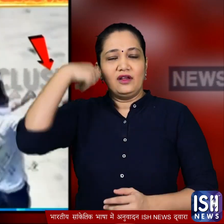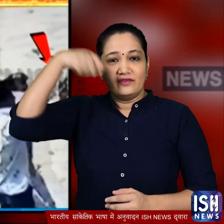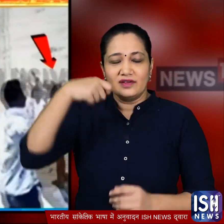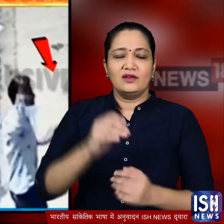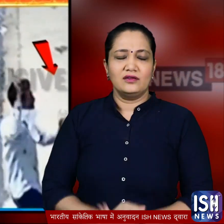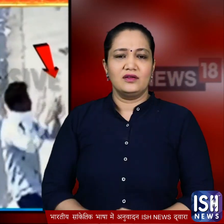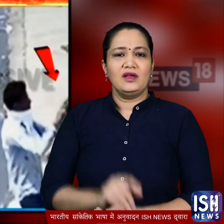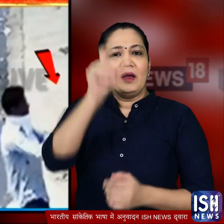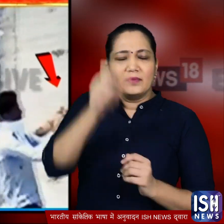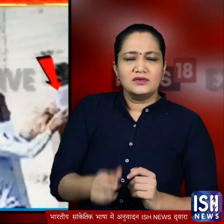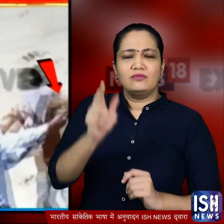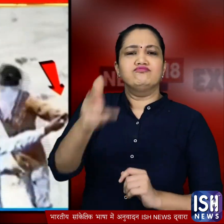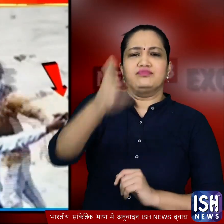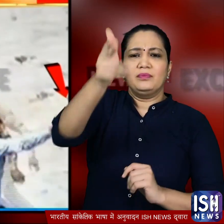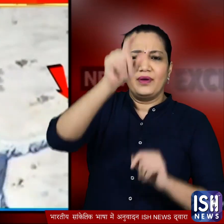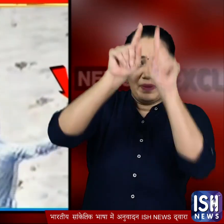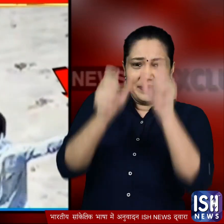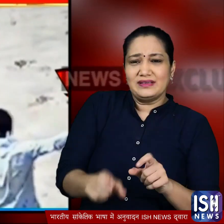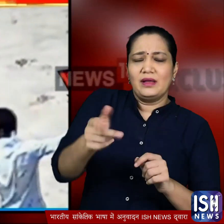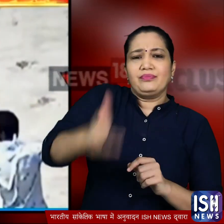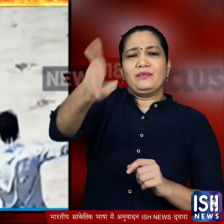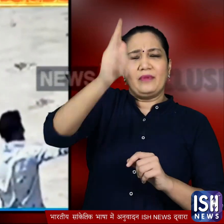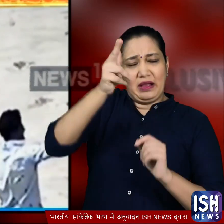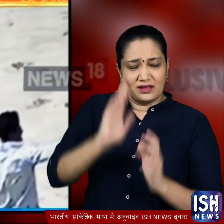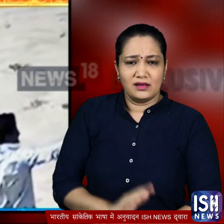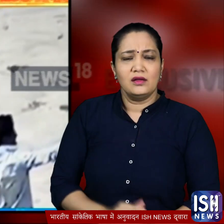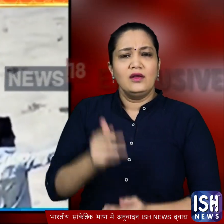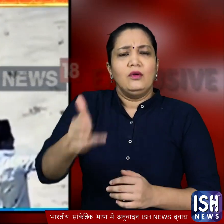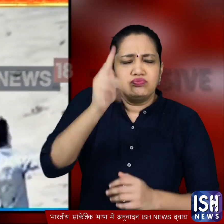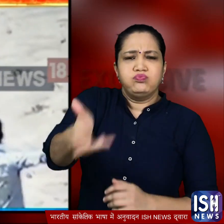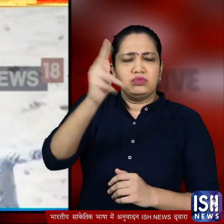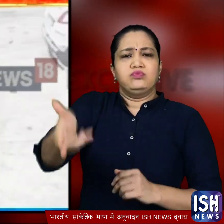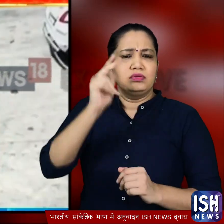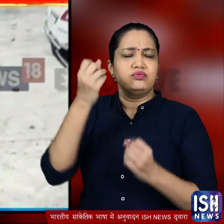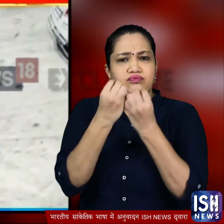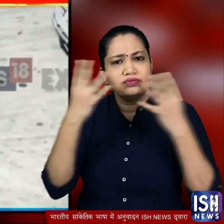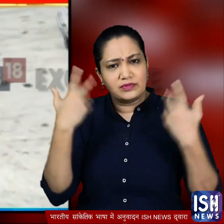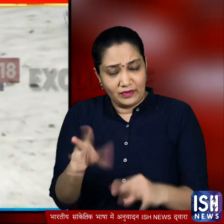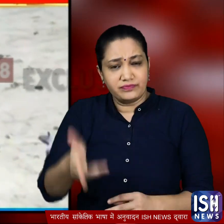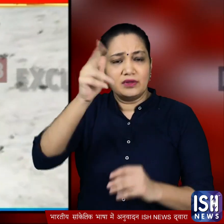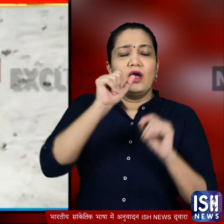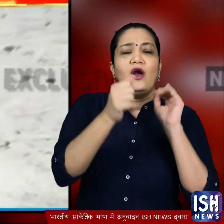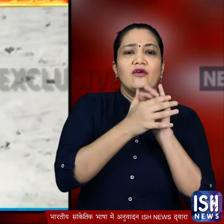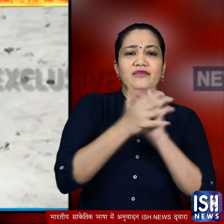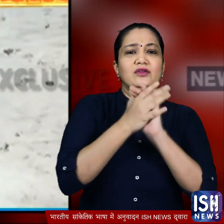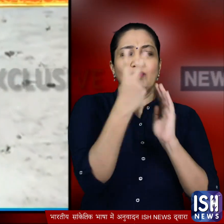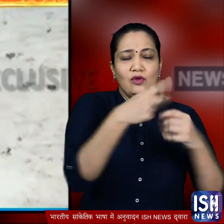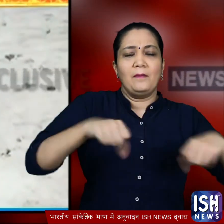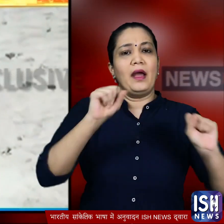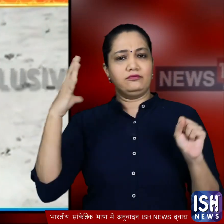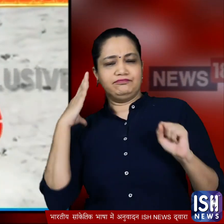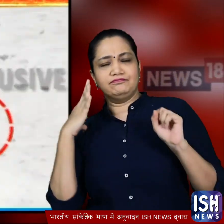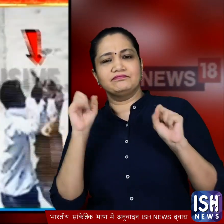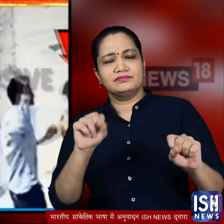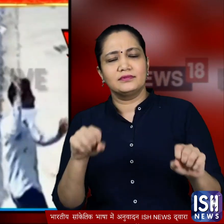एक बदमाश कारोबारी की तरफ ताबड़तोड़ गोलियां दागता नजर आया। उसने एक के बाद एक कई गोलियां दागी। इस दौरान उसके 2 साथी मोटरसाइकिल पर उसका